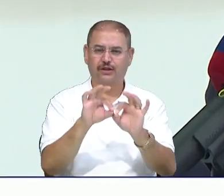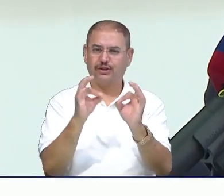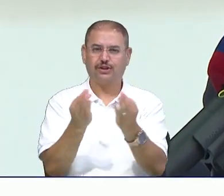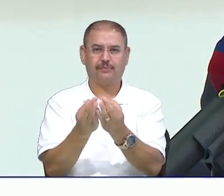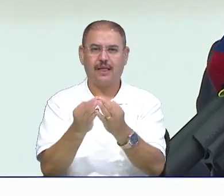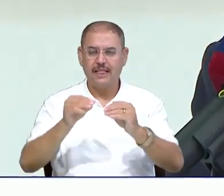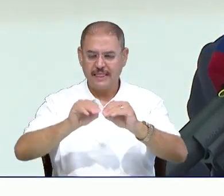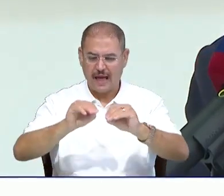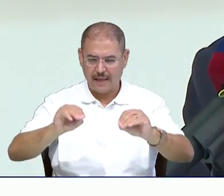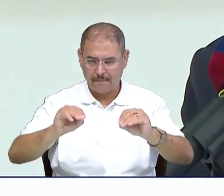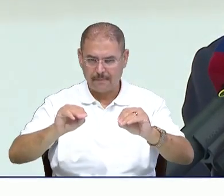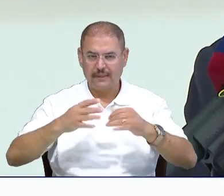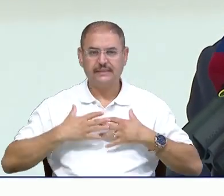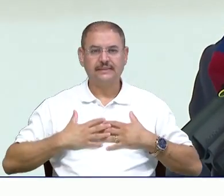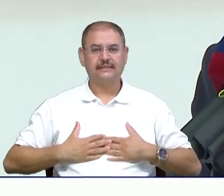وصحة وضمان اجتماعي.